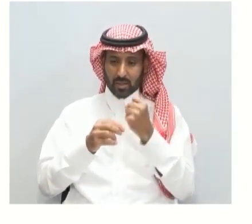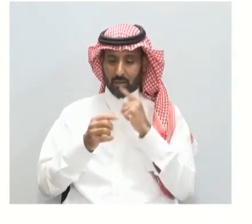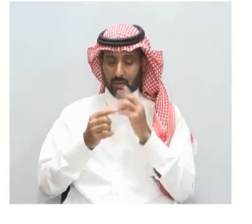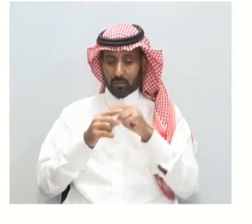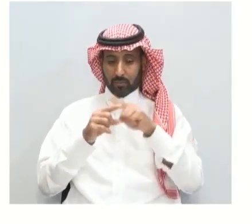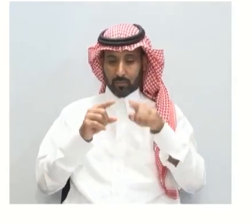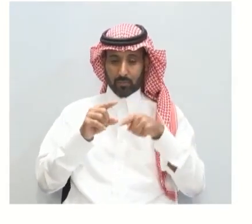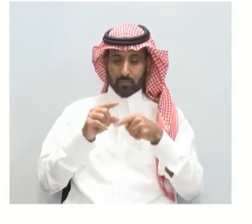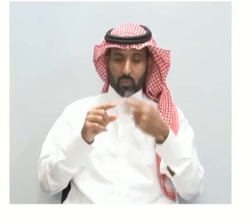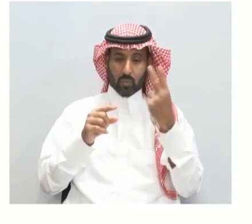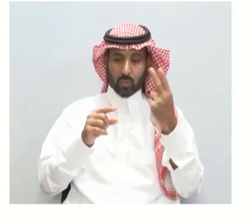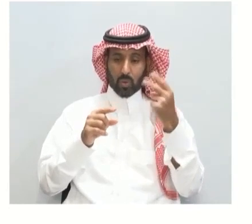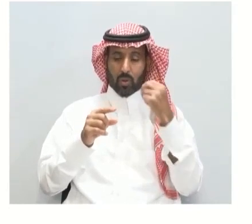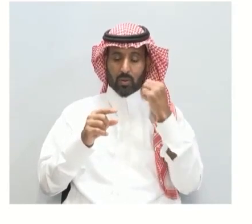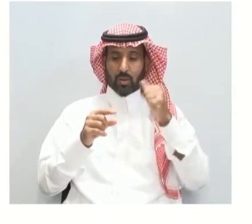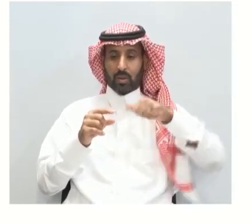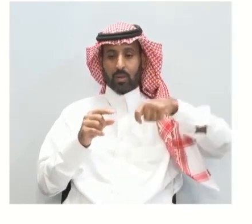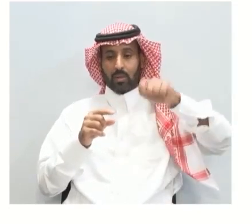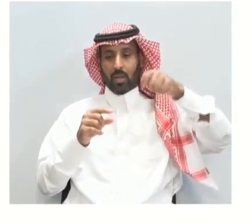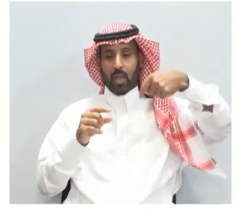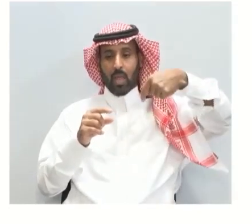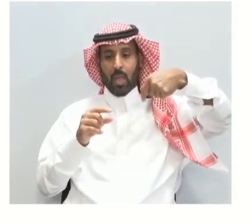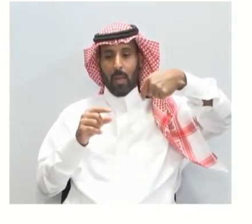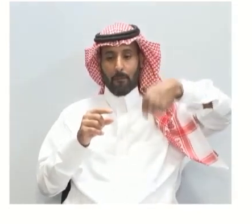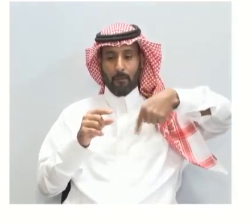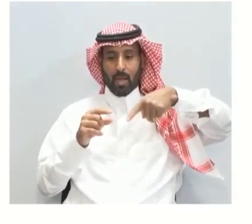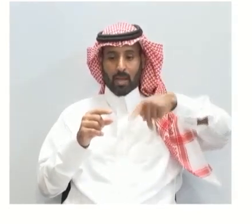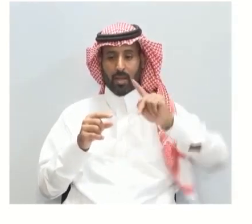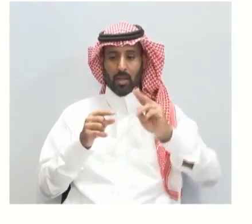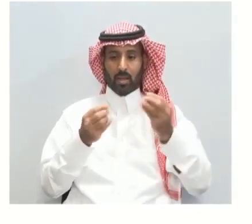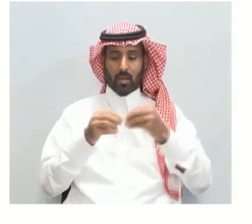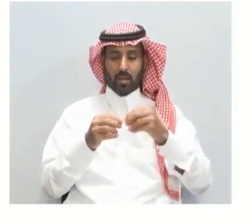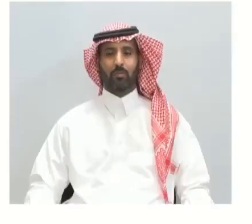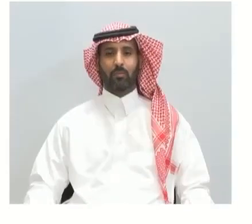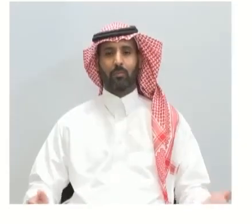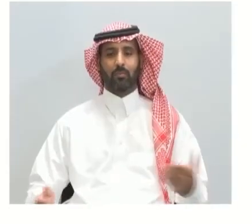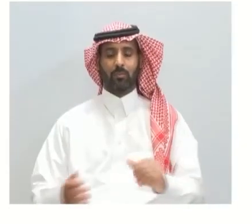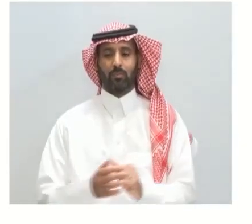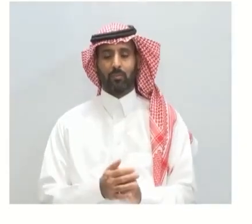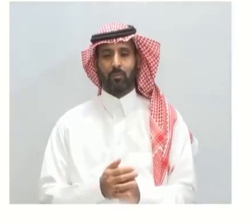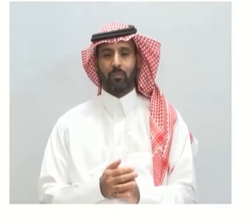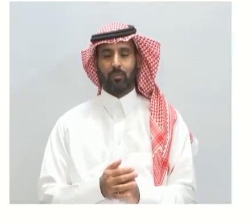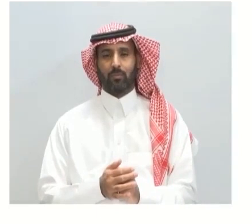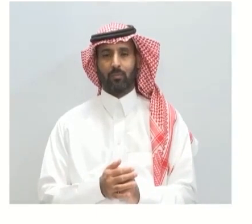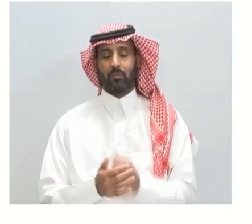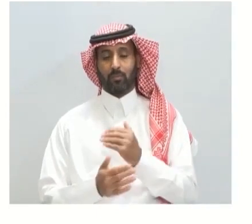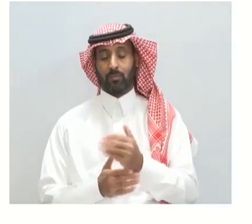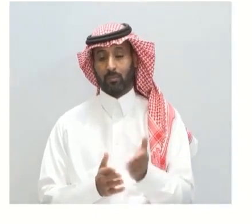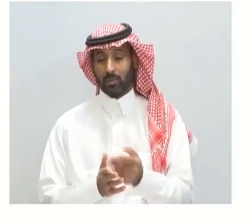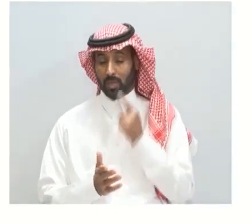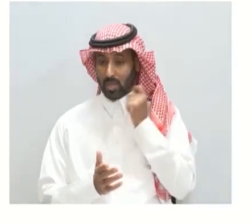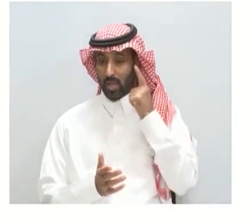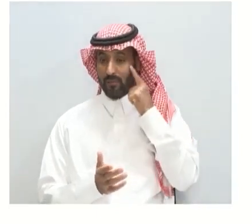بالاضافه لاثنين من الاي تي بي وايضا نستطيع ان نضيف لها الناد اتش في